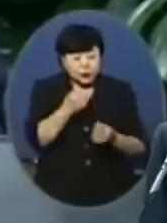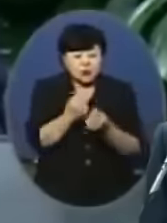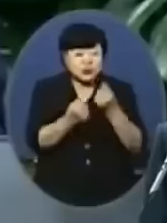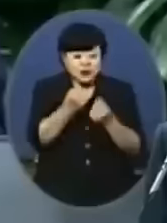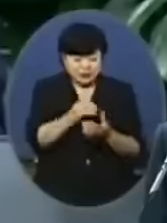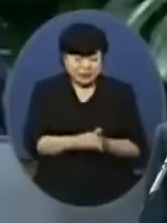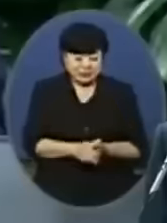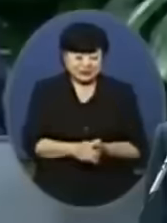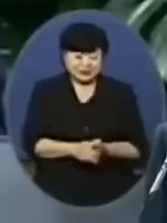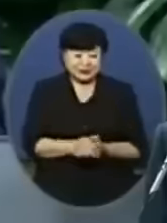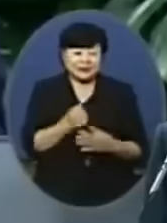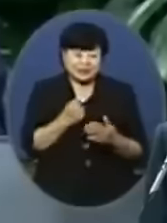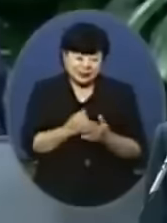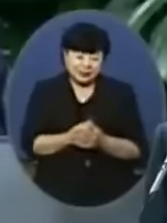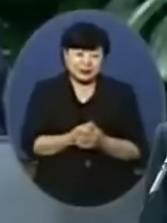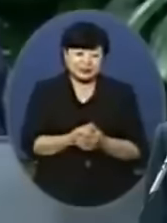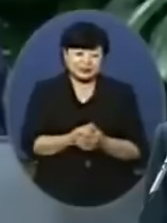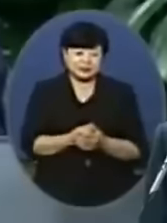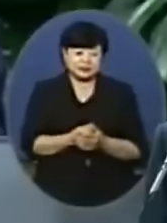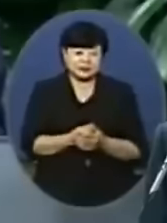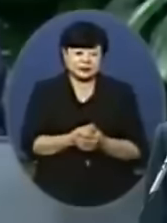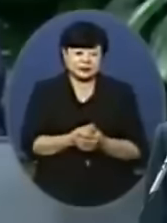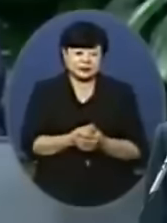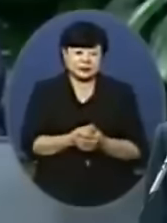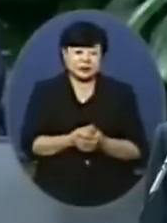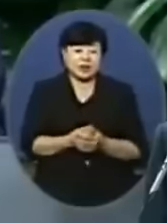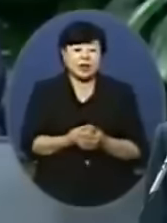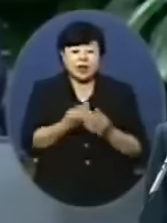것입니다. 그러므로